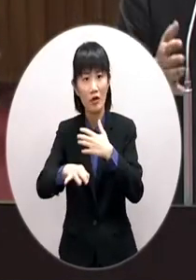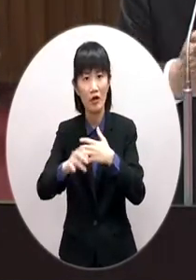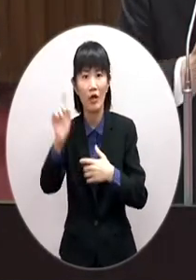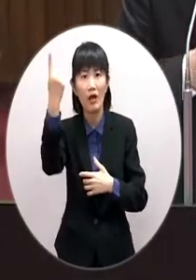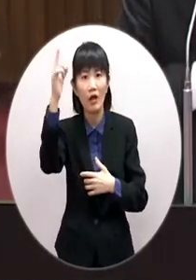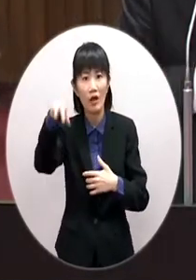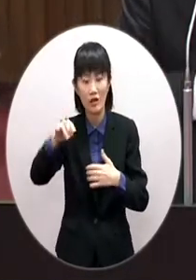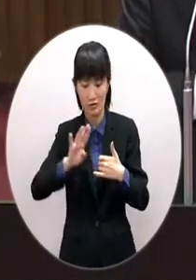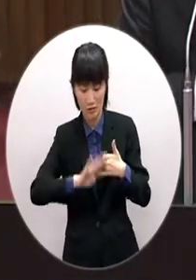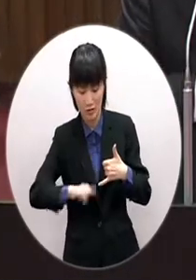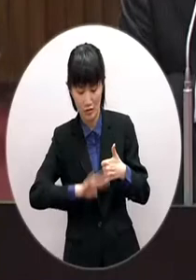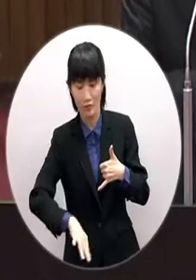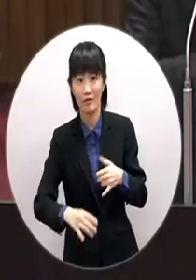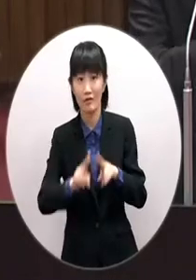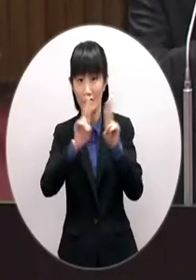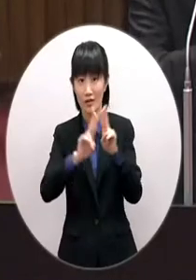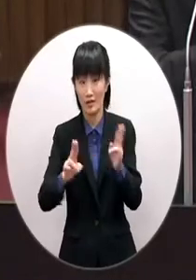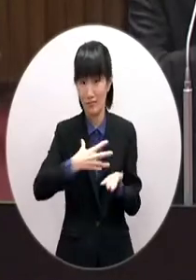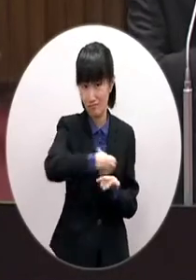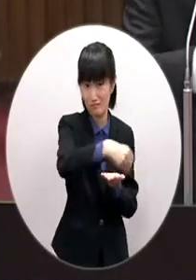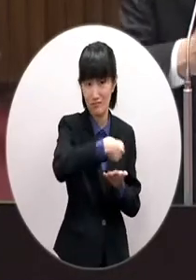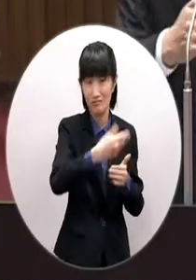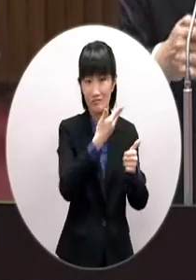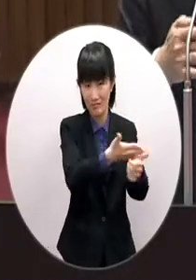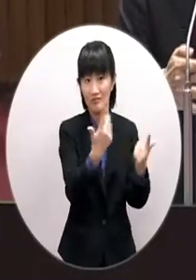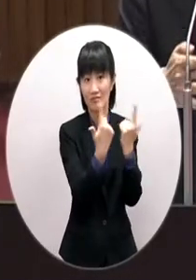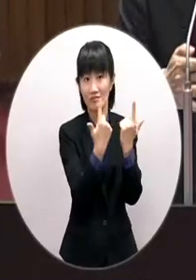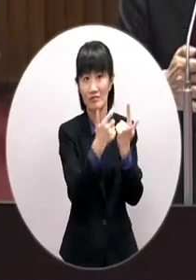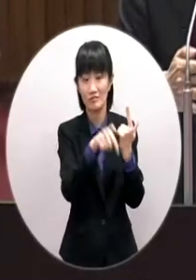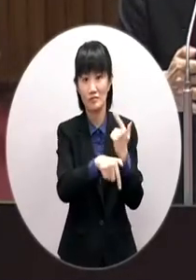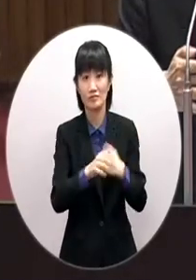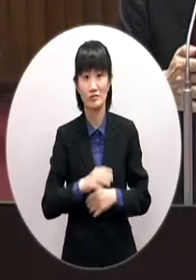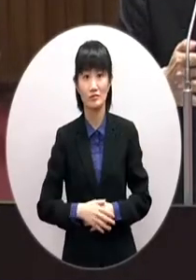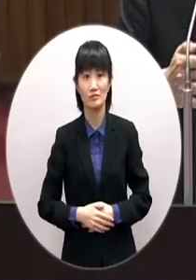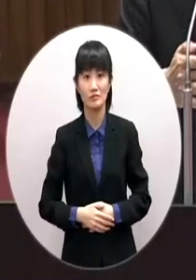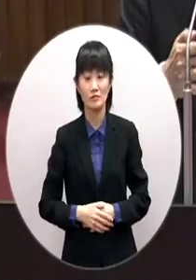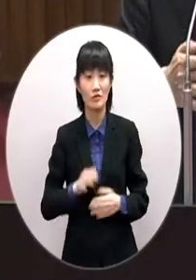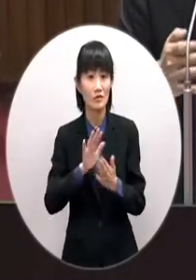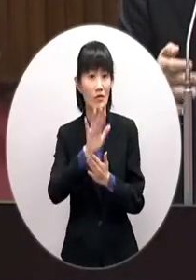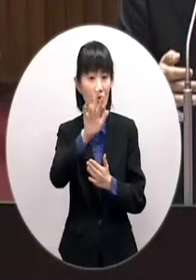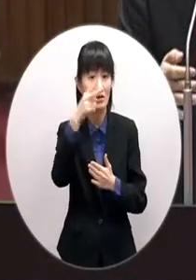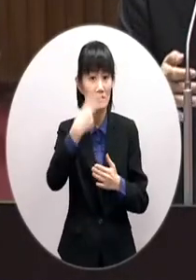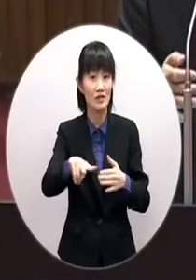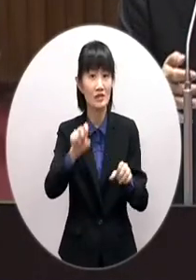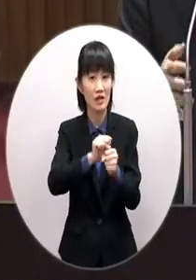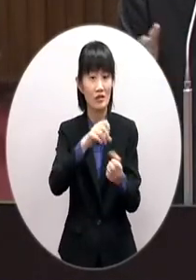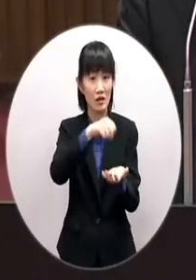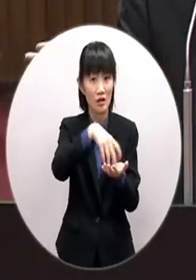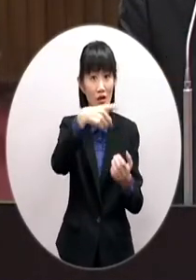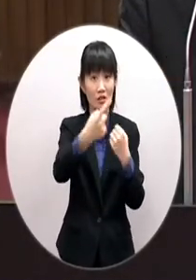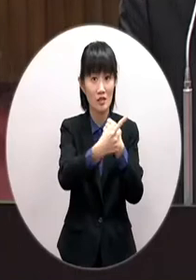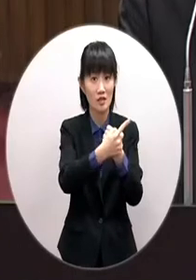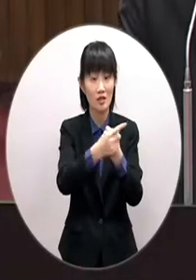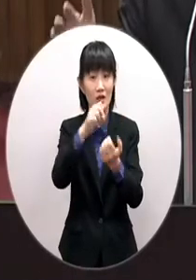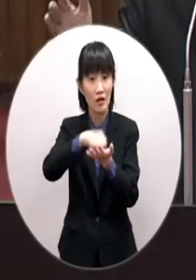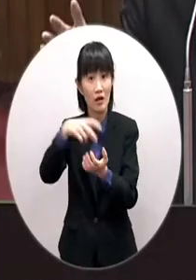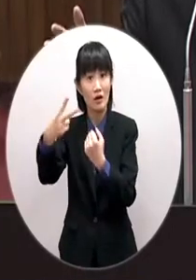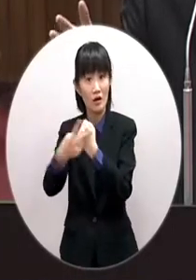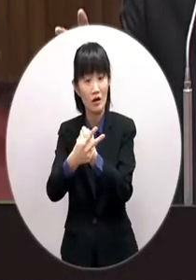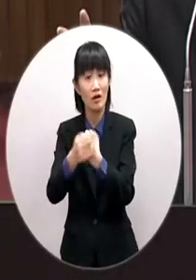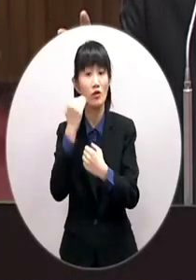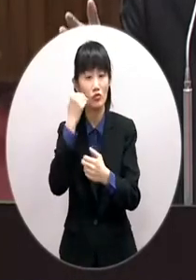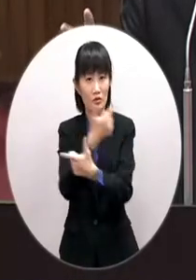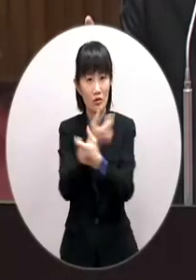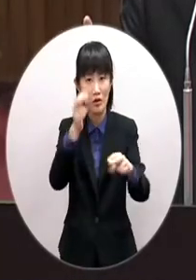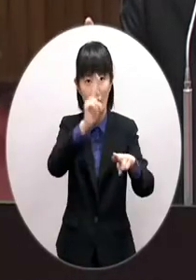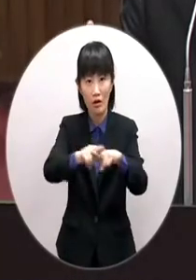南部。后续如果协和电厂再加上这个核一核二都除役的话，北部的